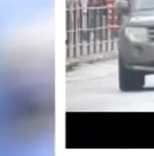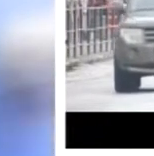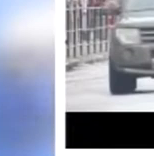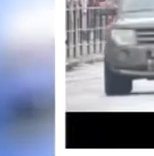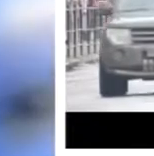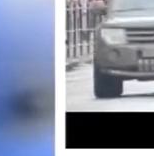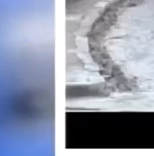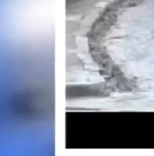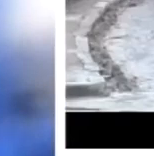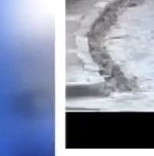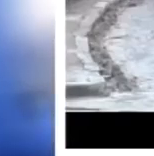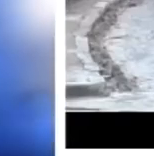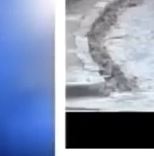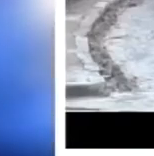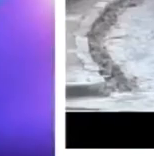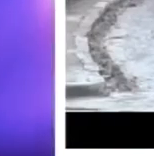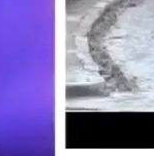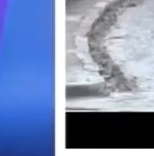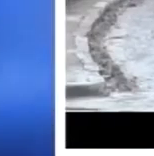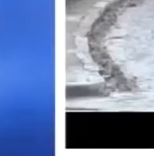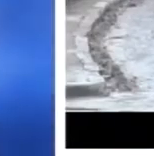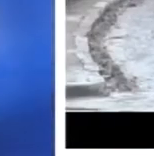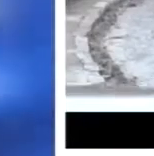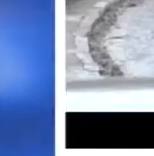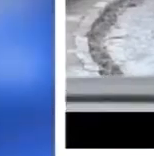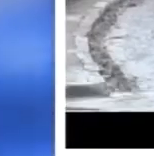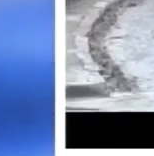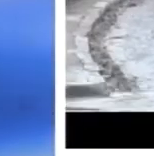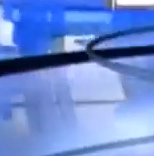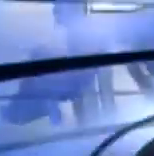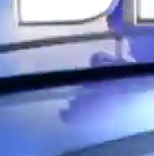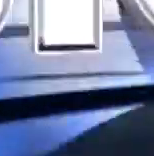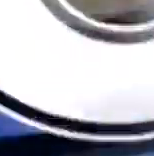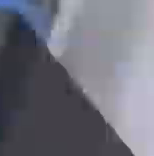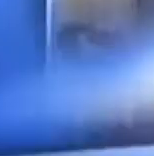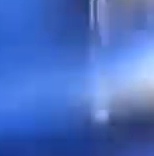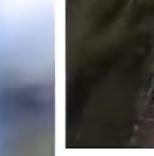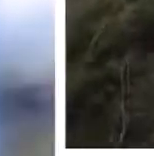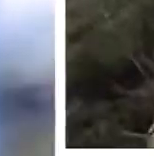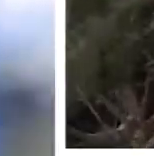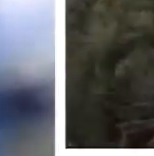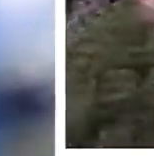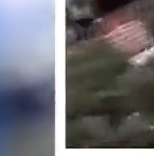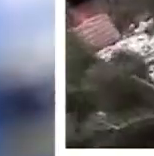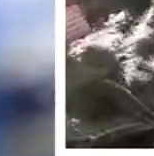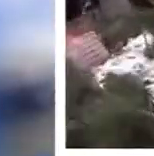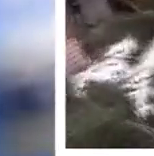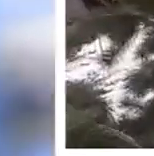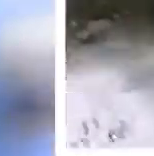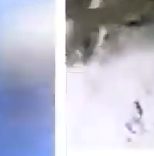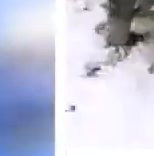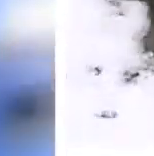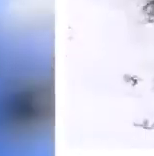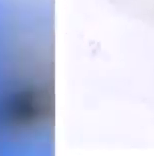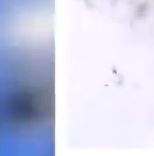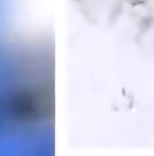центрі патрульні оштрафували 220 водіїв, які розмовляли по телефону за кермом. Жителів Тернопілля закликають